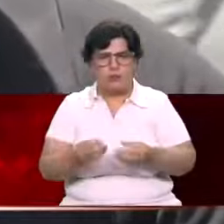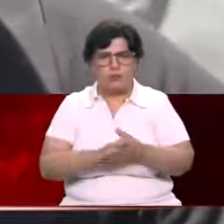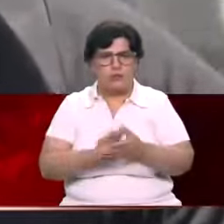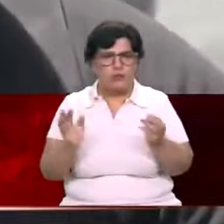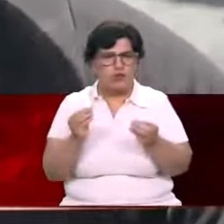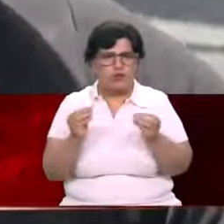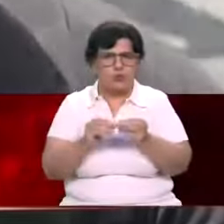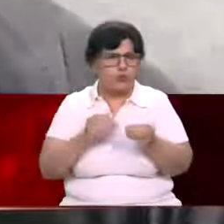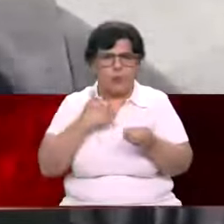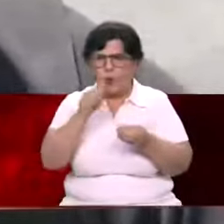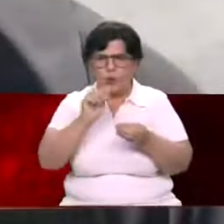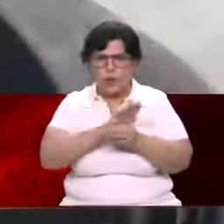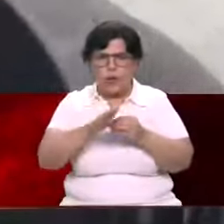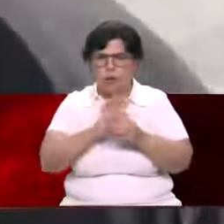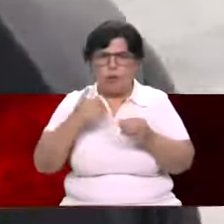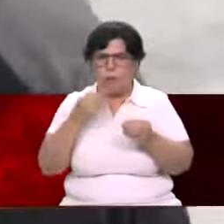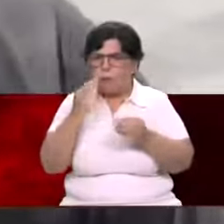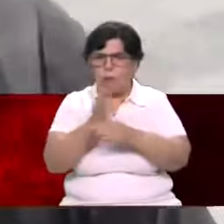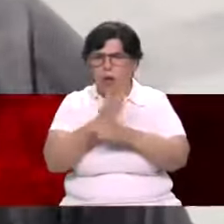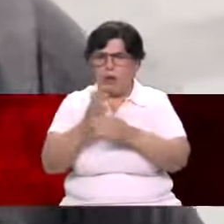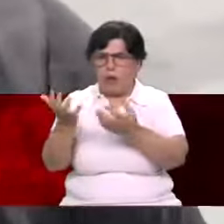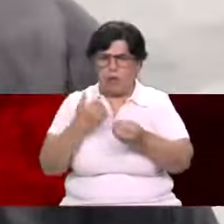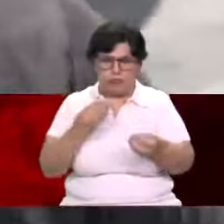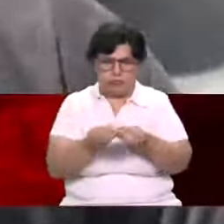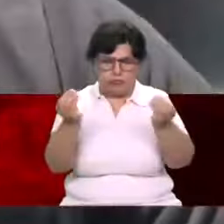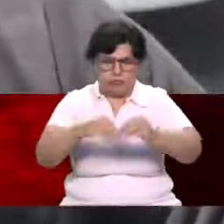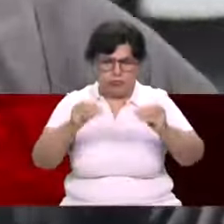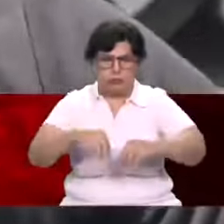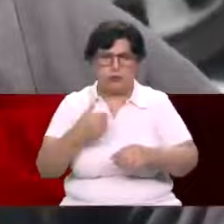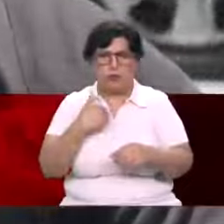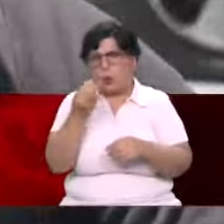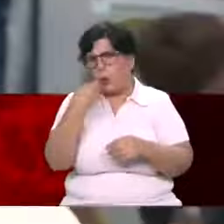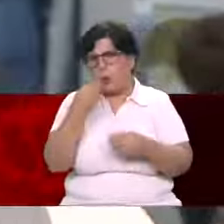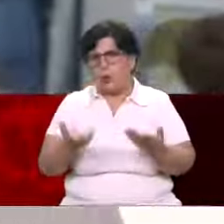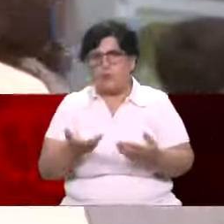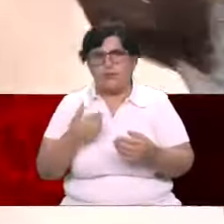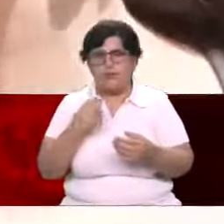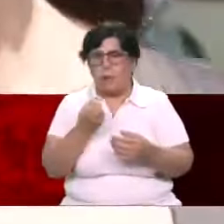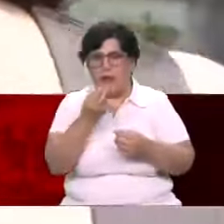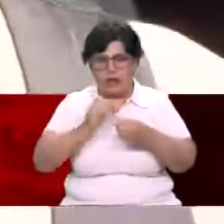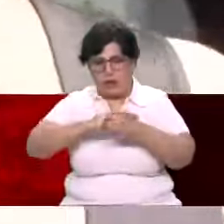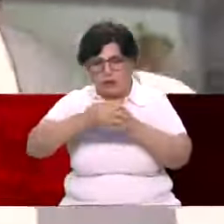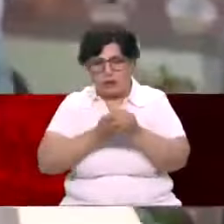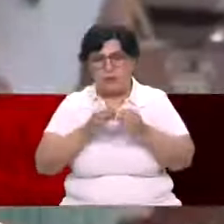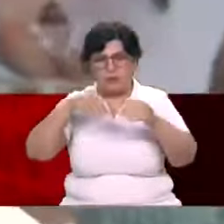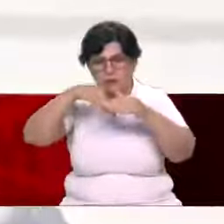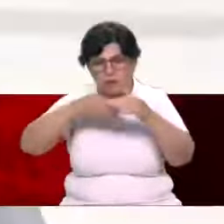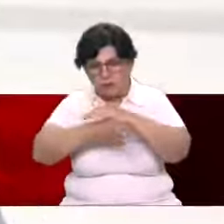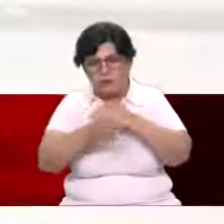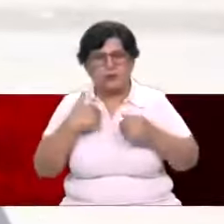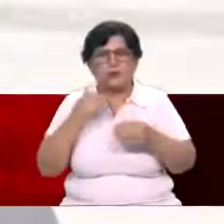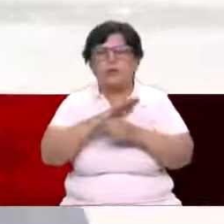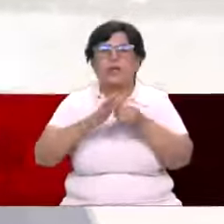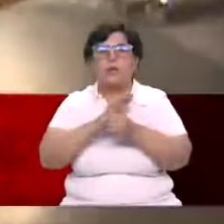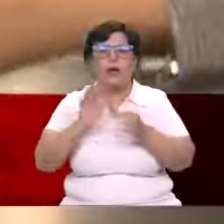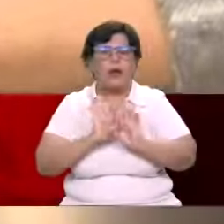yumurtayı yıkamıyorum marketten aldığım zaman kırıyoruz direkt tavaya o şekil tüketiyoruz yani bakteriler geçiyor içine o yüzden yıkamıyoruz Hayır